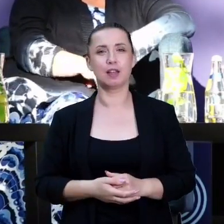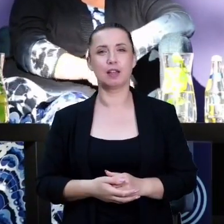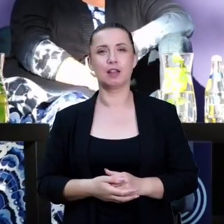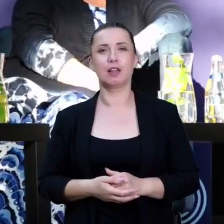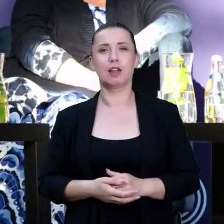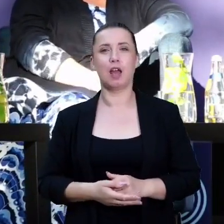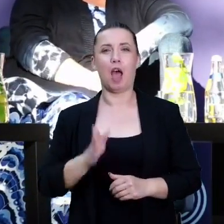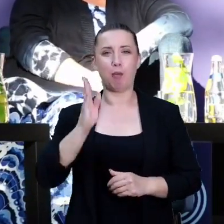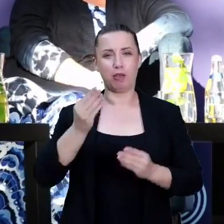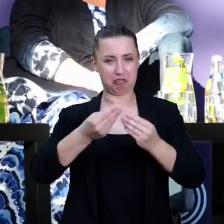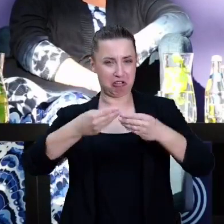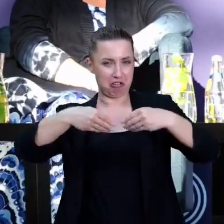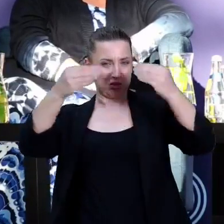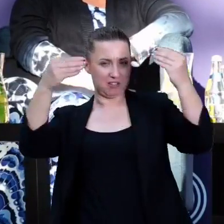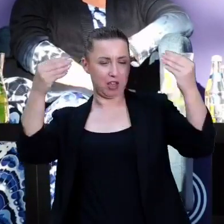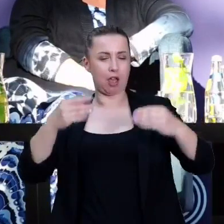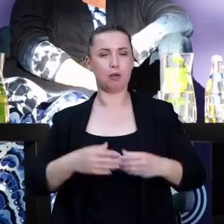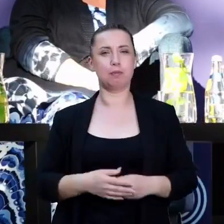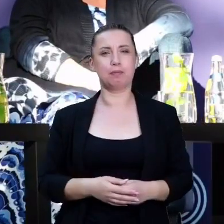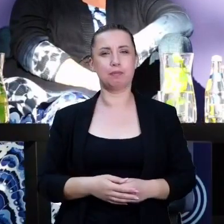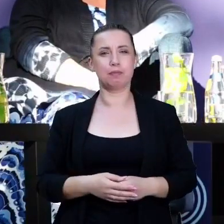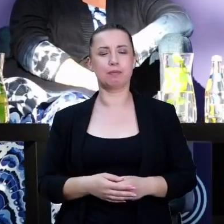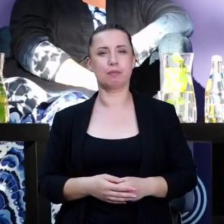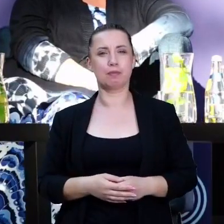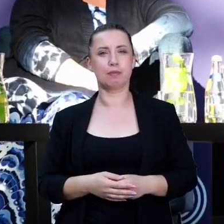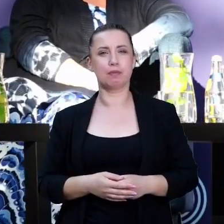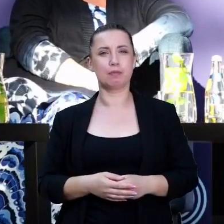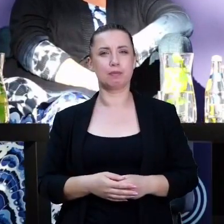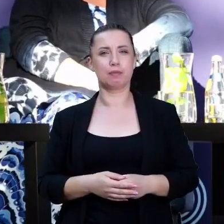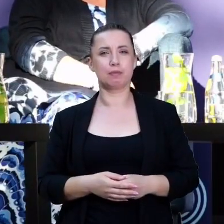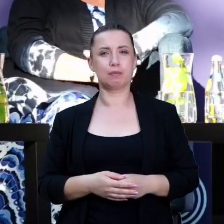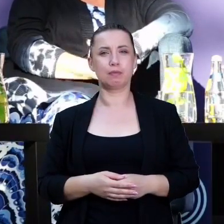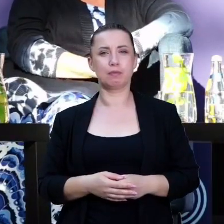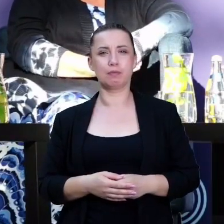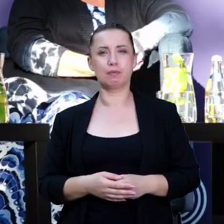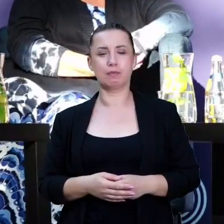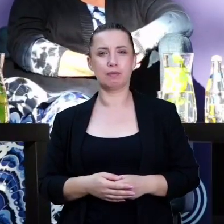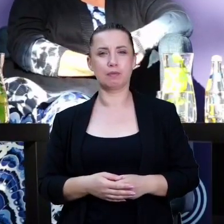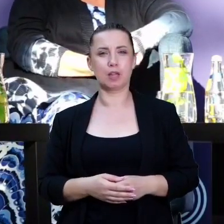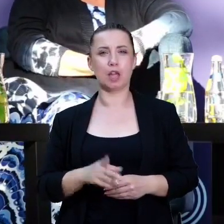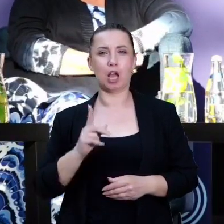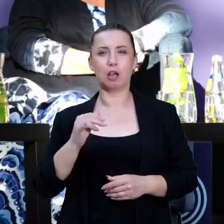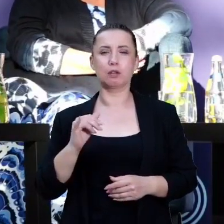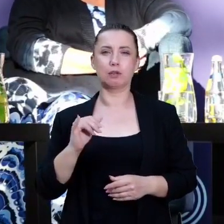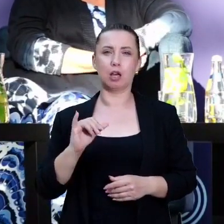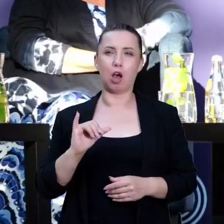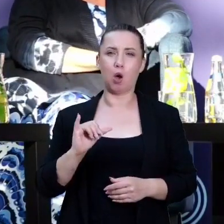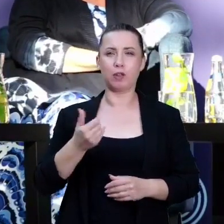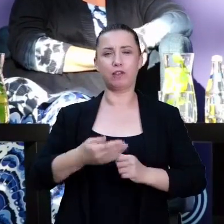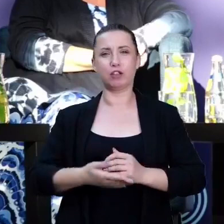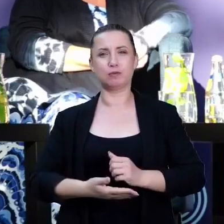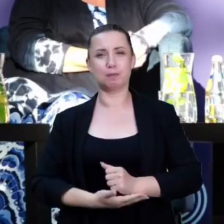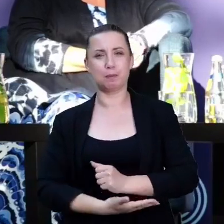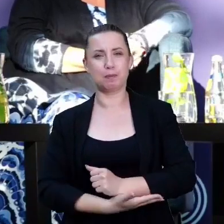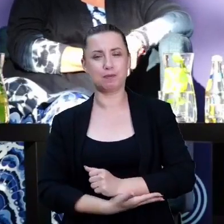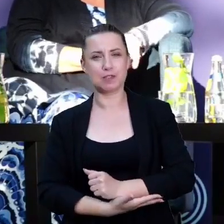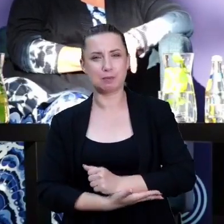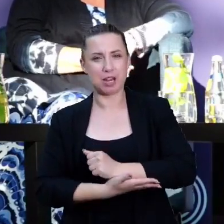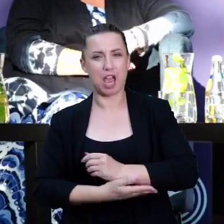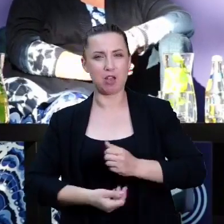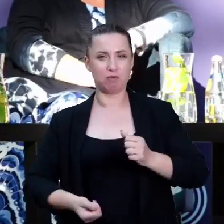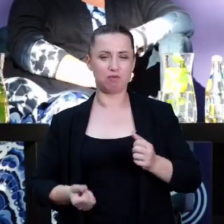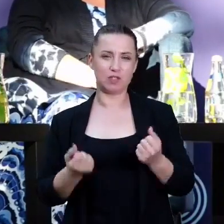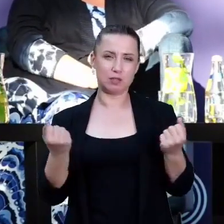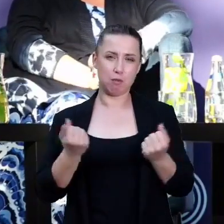Reżyserzycami się stają dopiero później, kiedy już jakby wzmacniają sobie to poczucie, prawda,